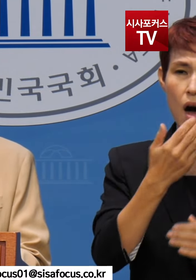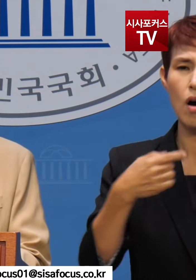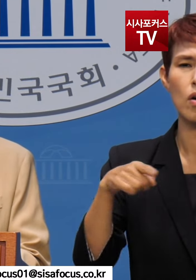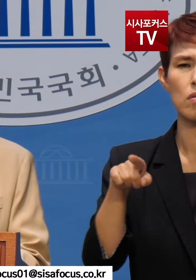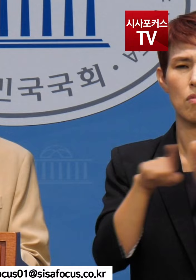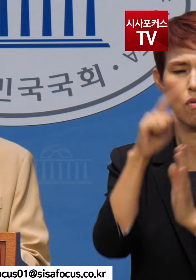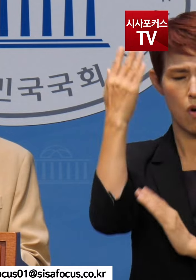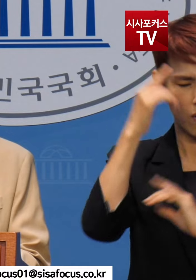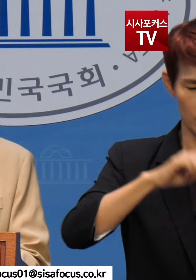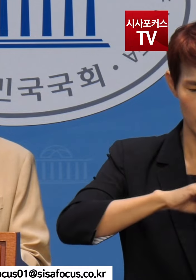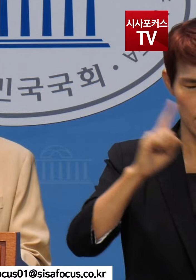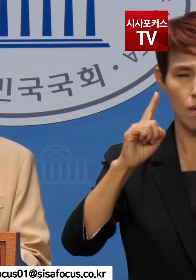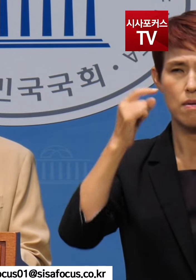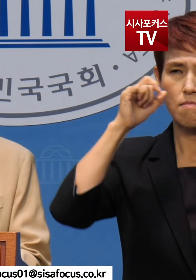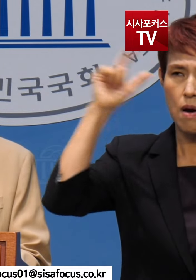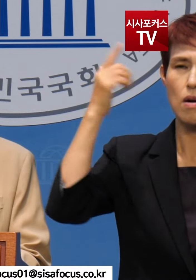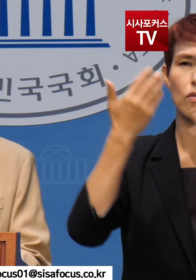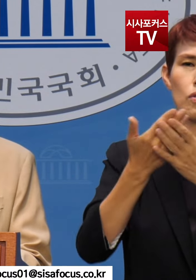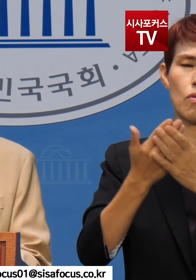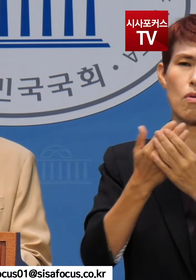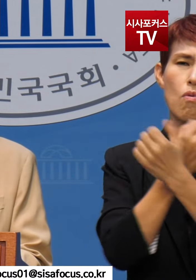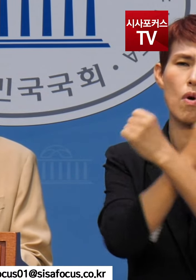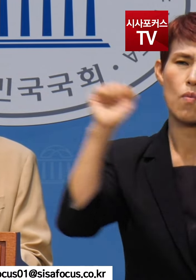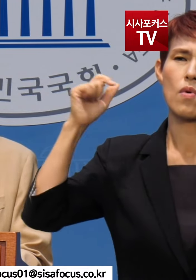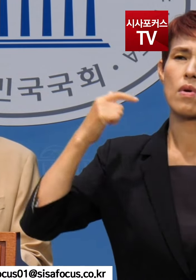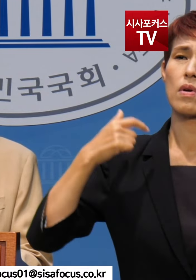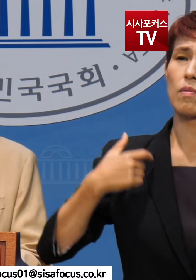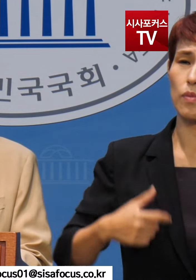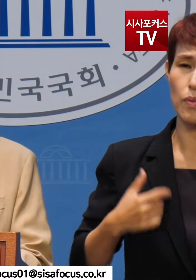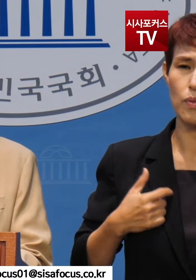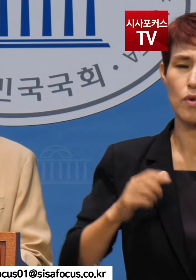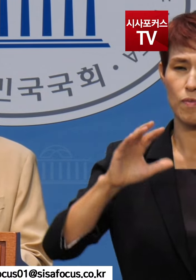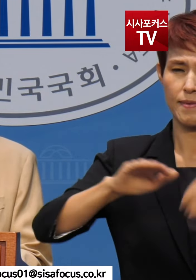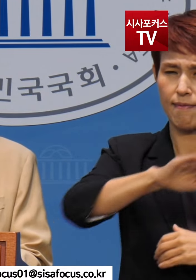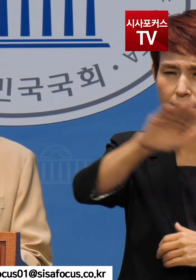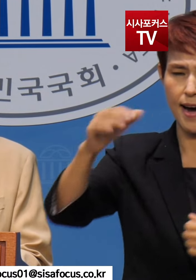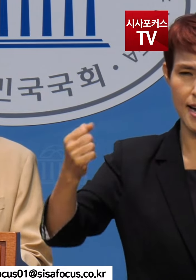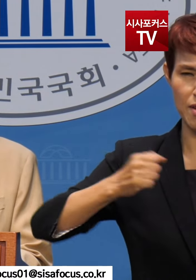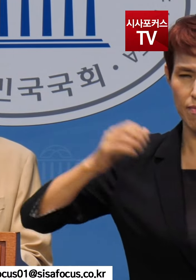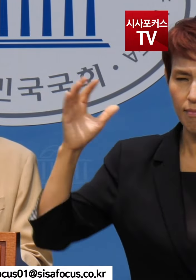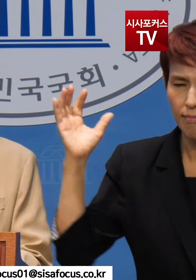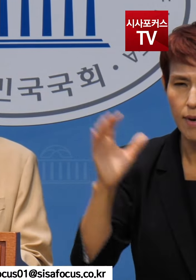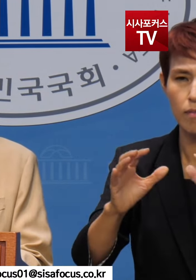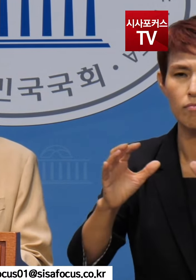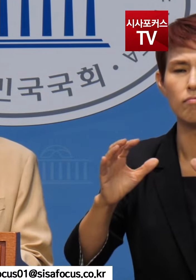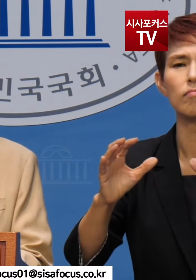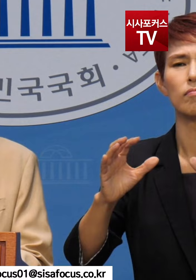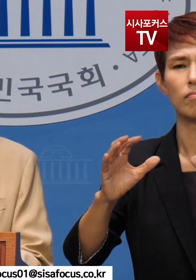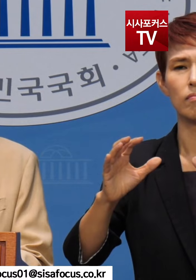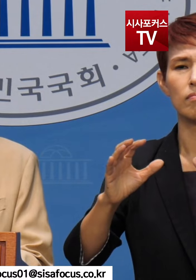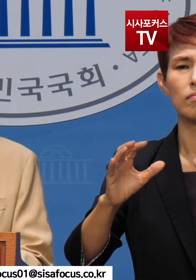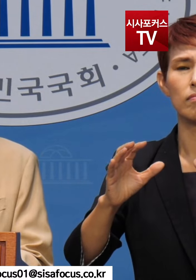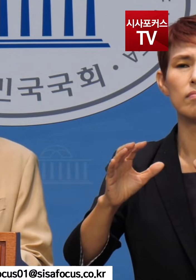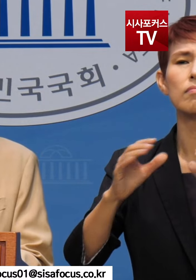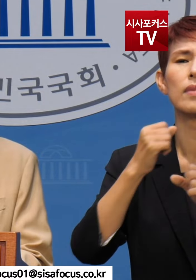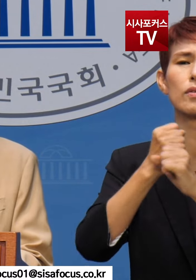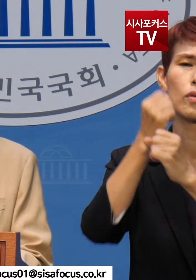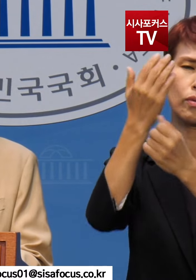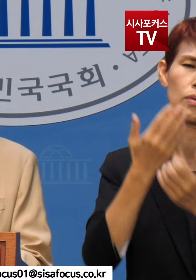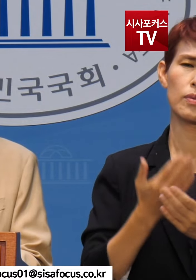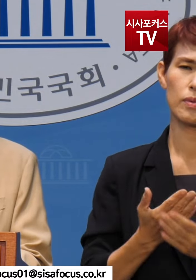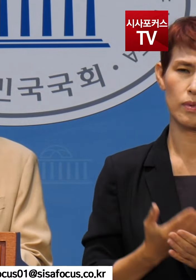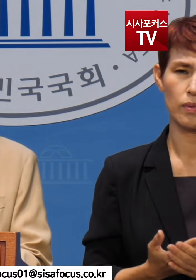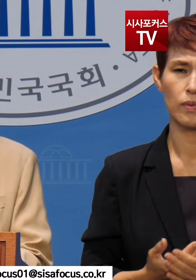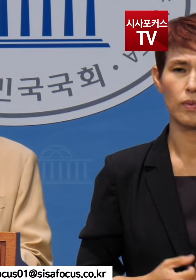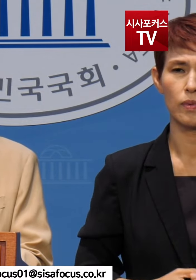깨워주시어 광복의 기쁨과 선량한 국민이 대동단결하여 꺼져가는 국혼과 국맥을 이어가게